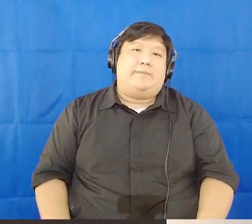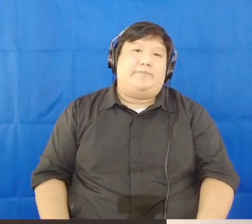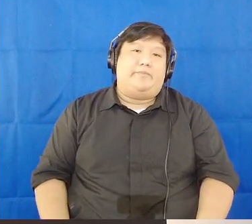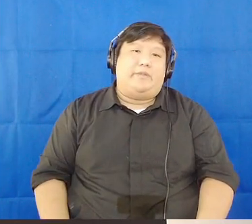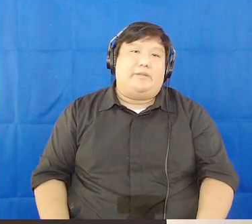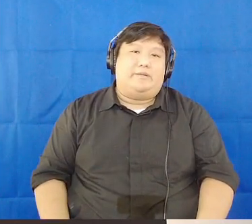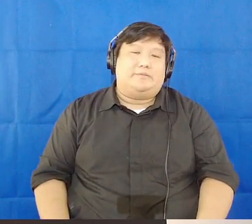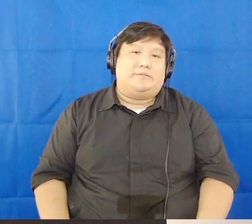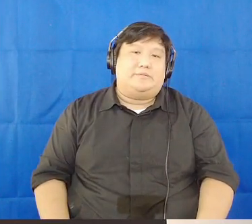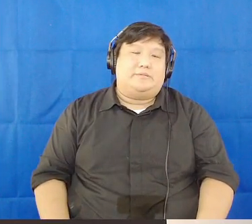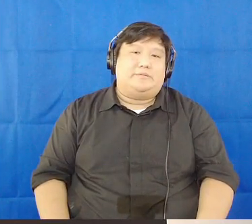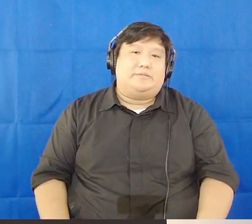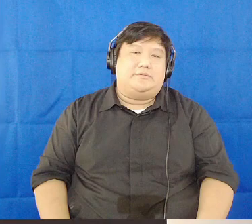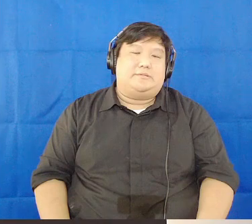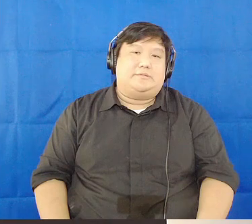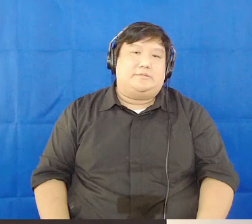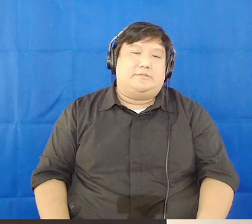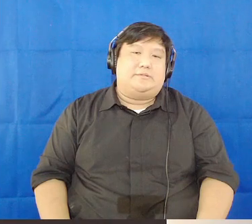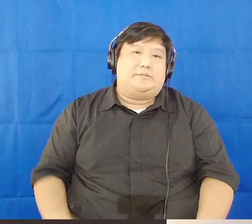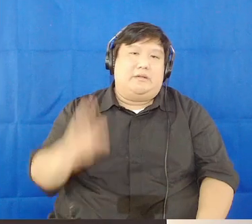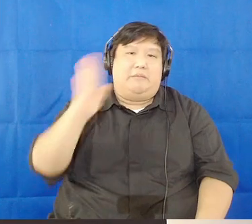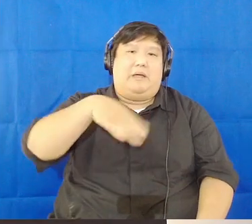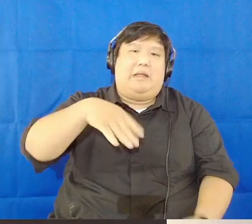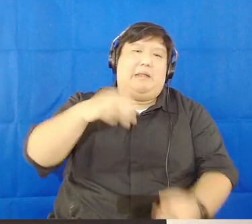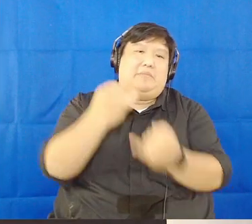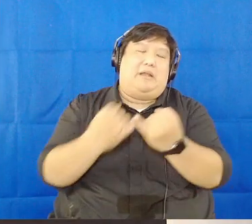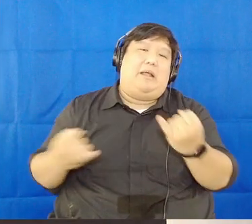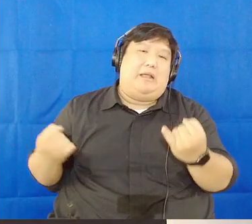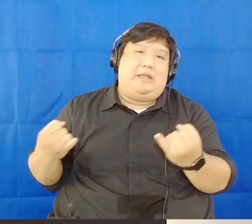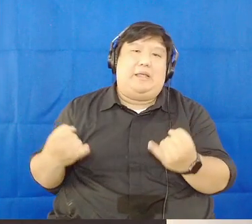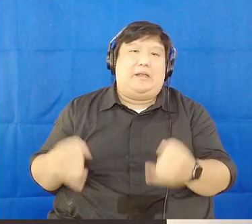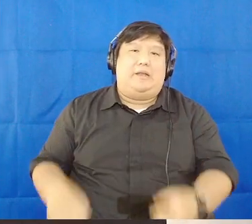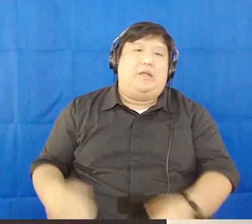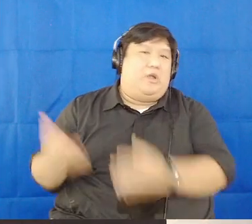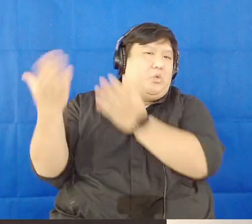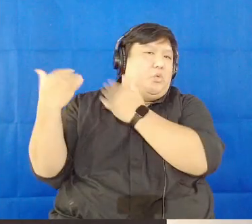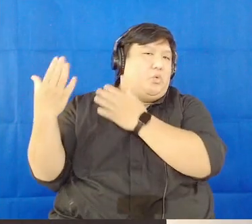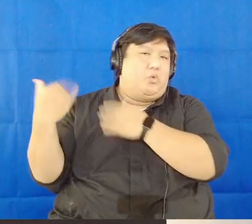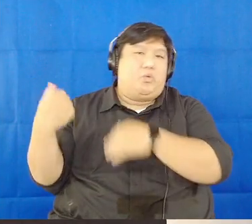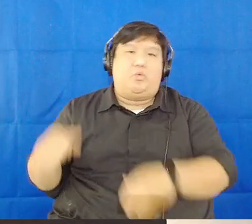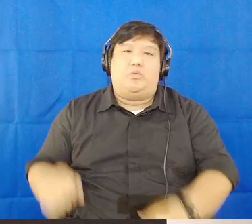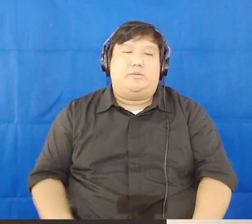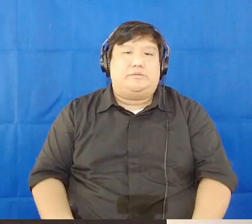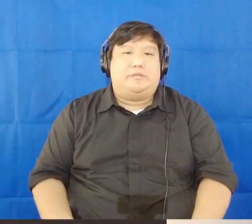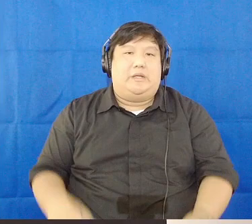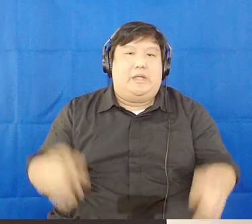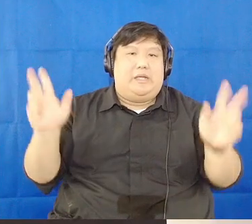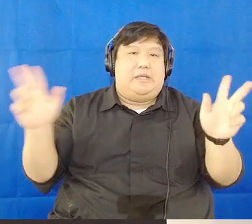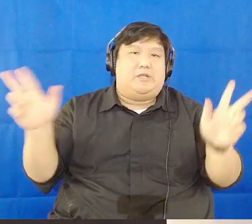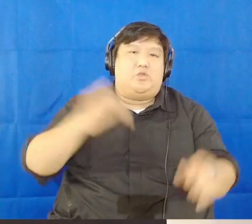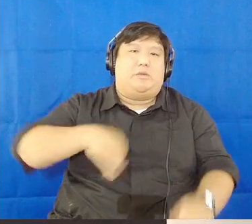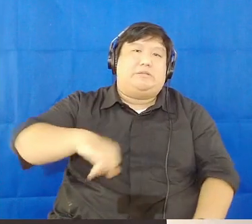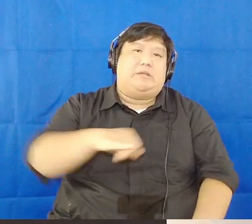malam terakhir. Ketika Yesus mengatakan, lakukan ini untuk mengenangkan